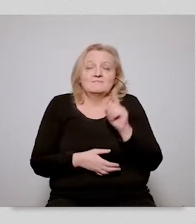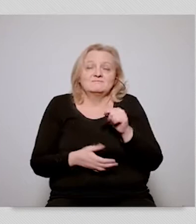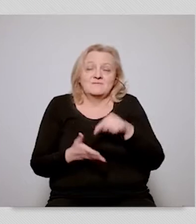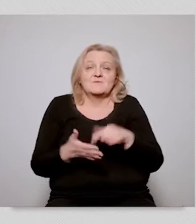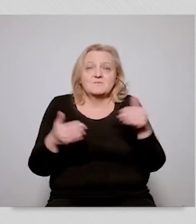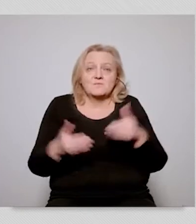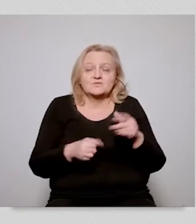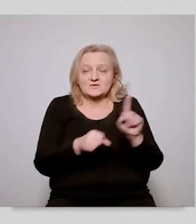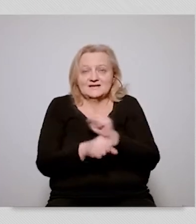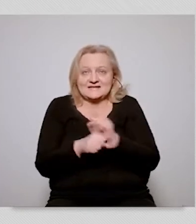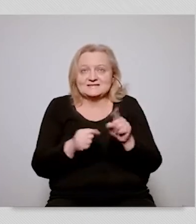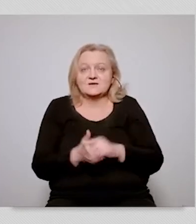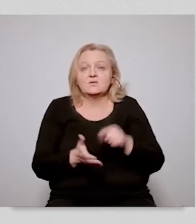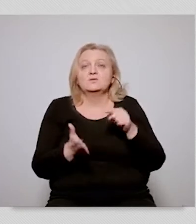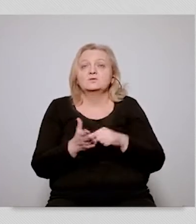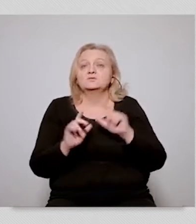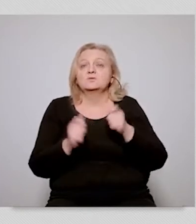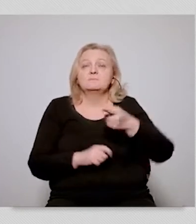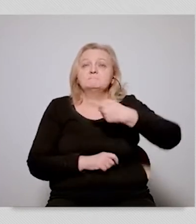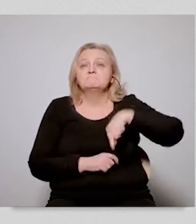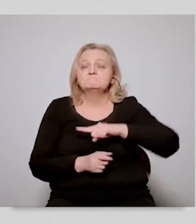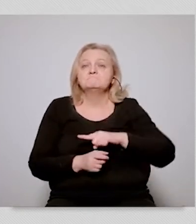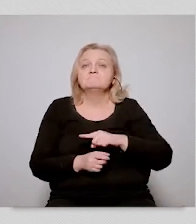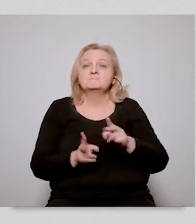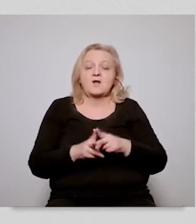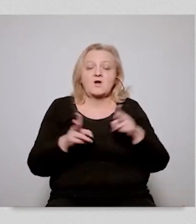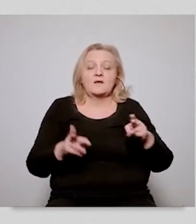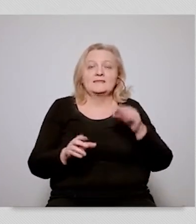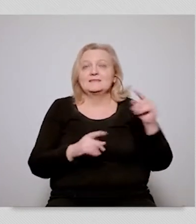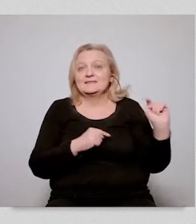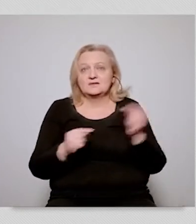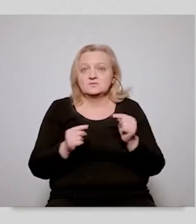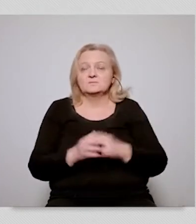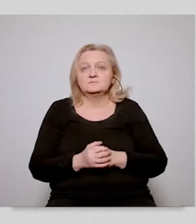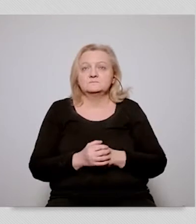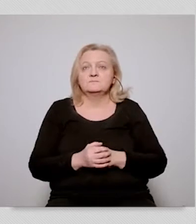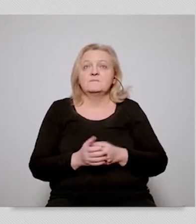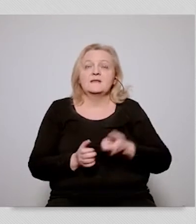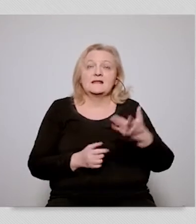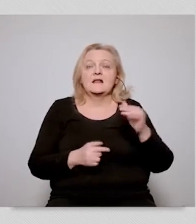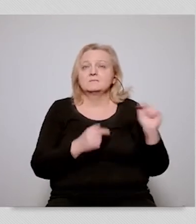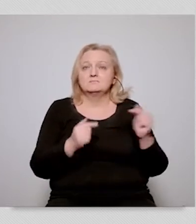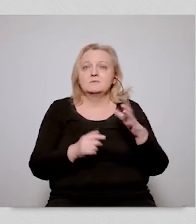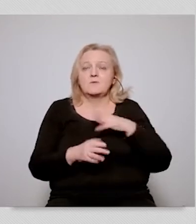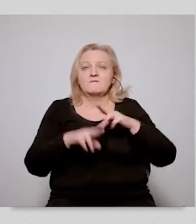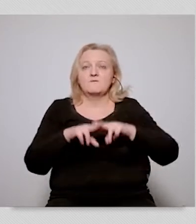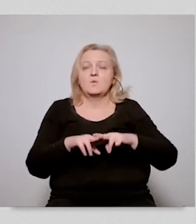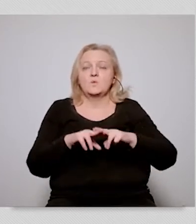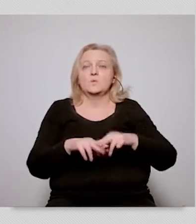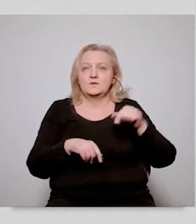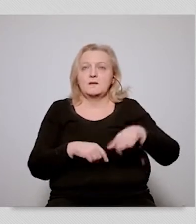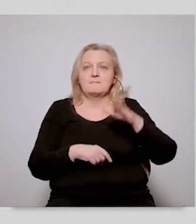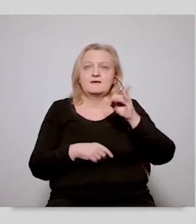duże ryzyko. To, co myśmy już w czasie dyskusji, kilku debat, które w Fundacji Batorego